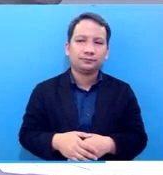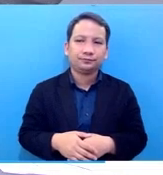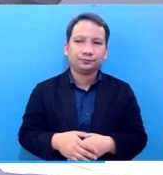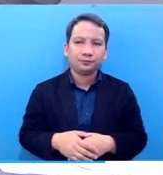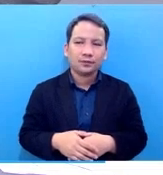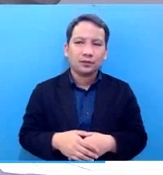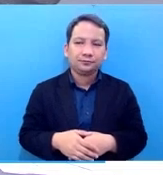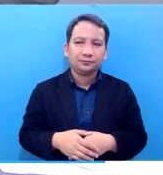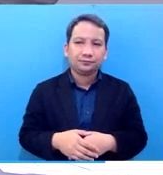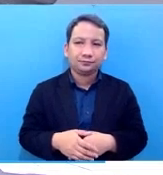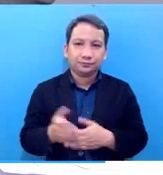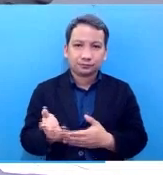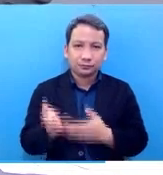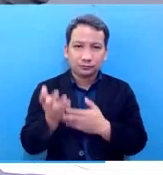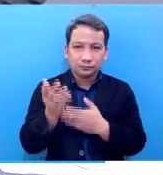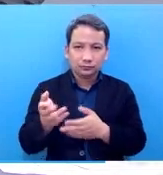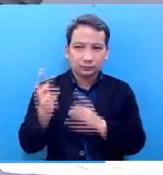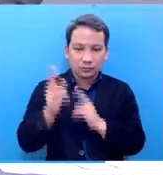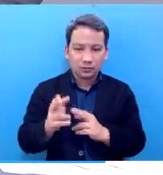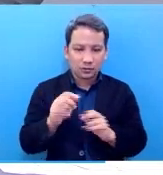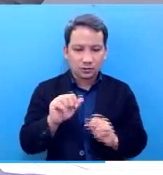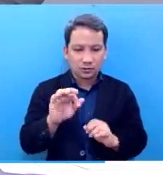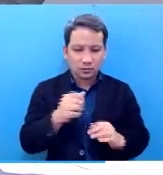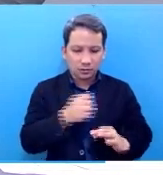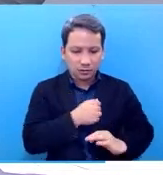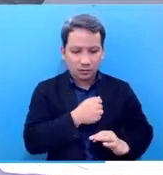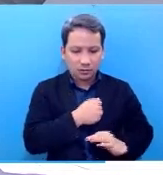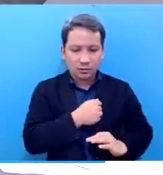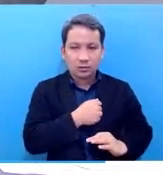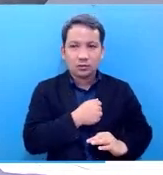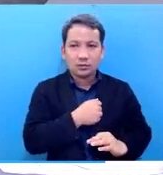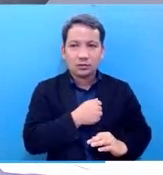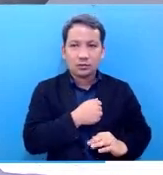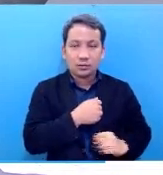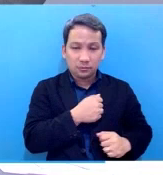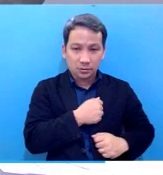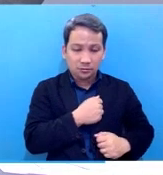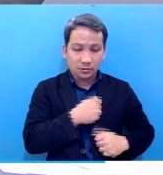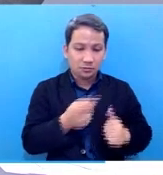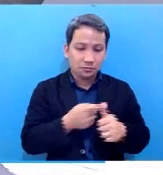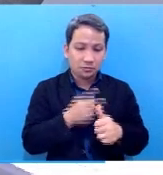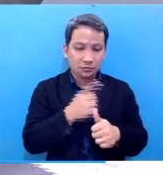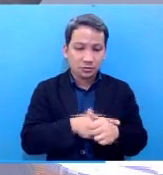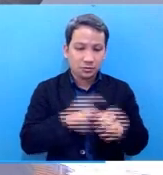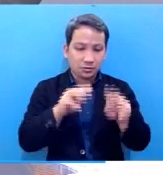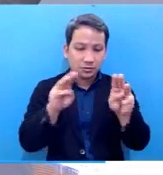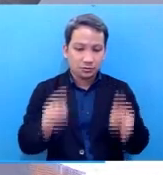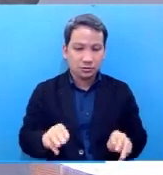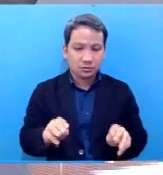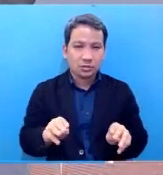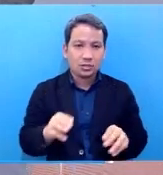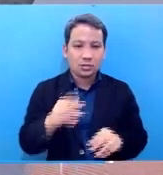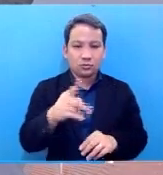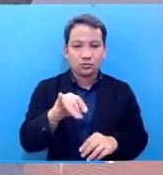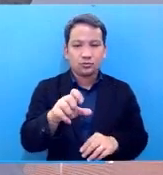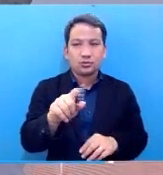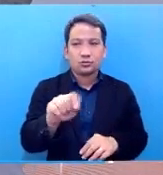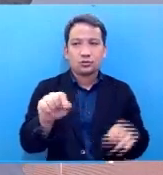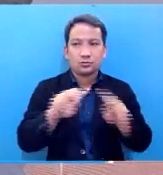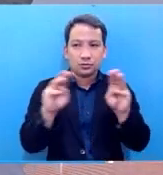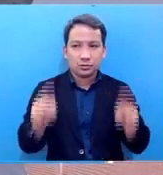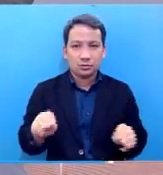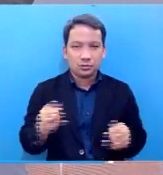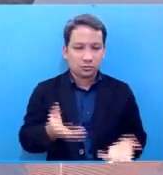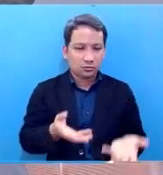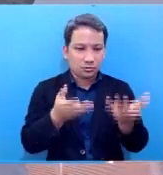Nagbigay pugay sa mga bayani ng Armed Forces of the Philippines ang mga nagtanghal sa kauna-unahang konserto sa Palacio sa Malacañang. Ibinida rito